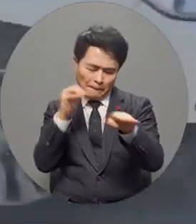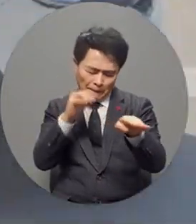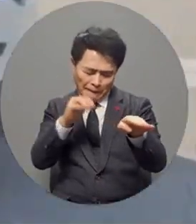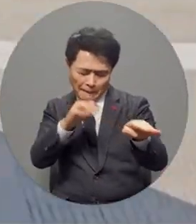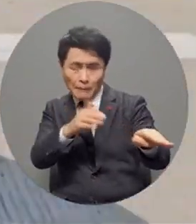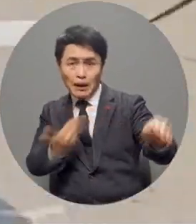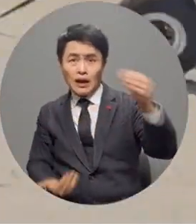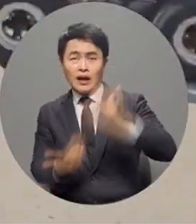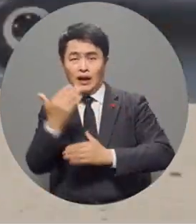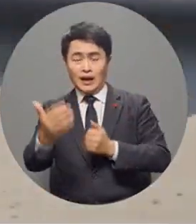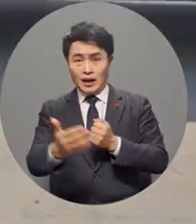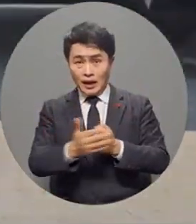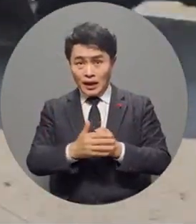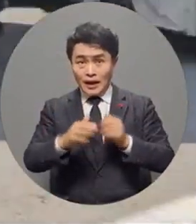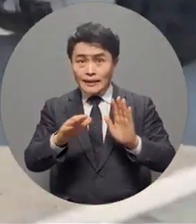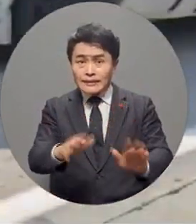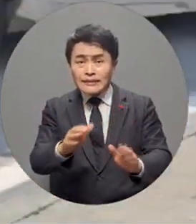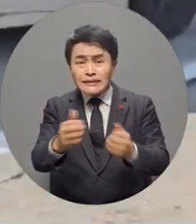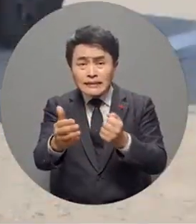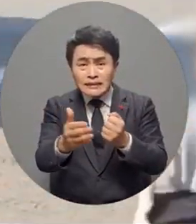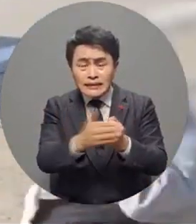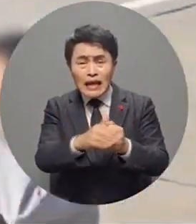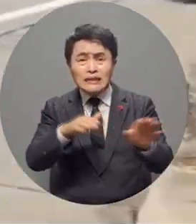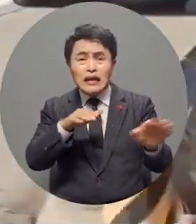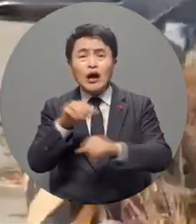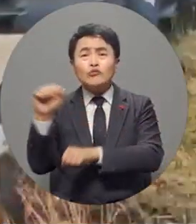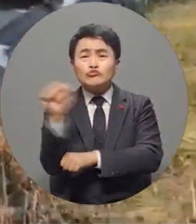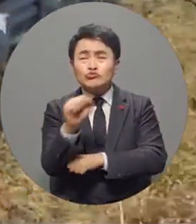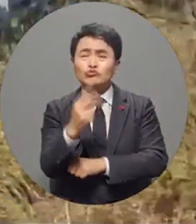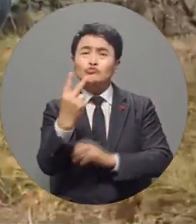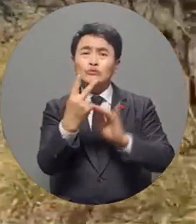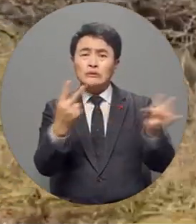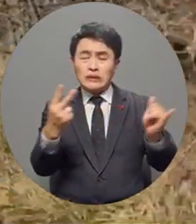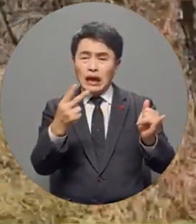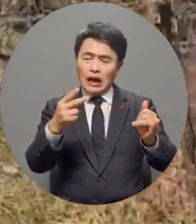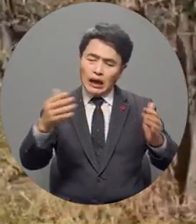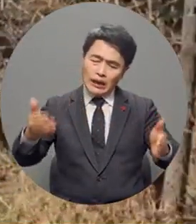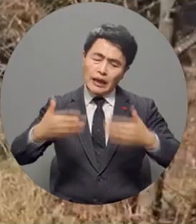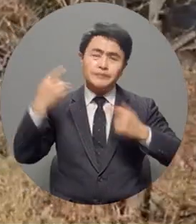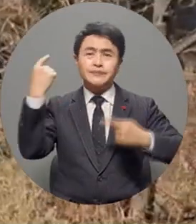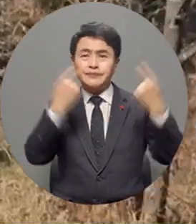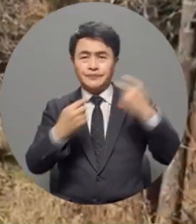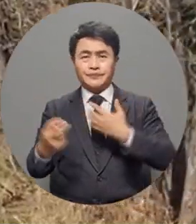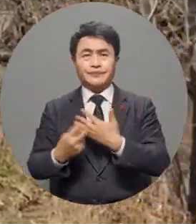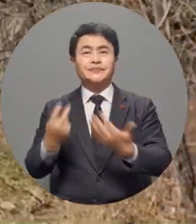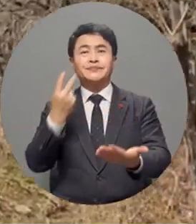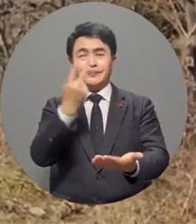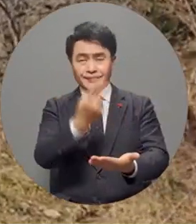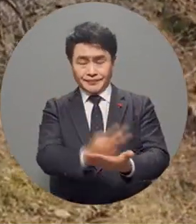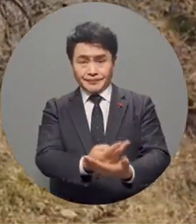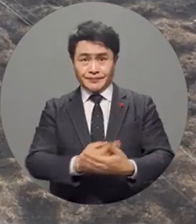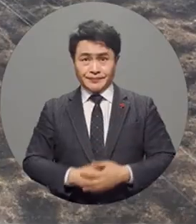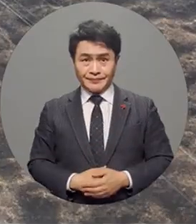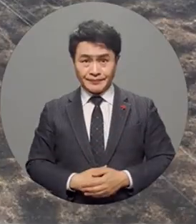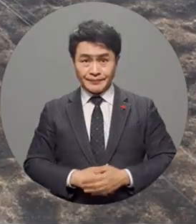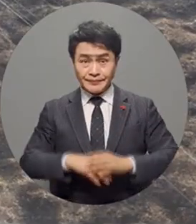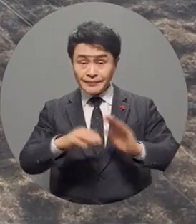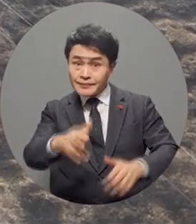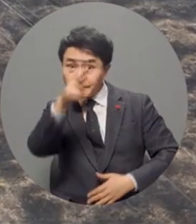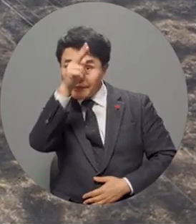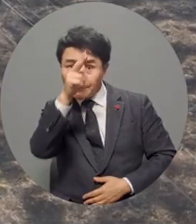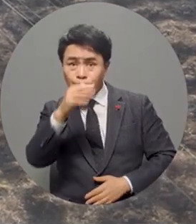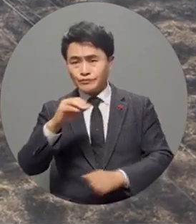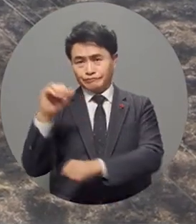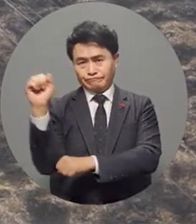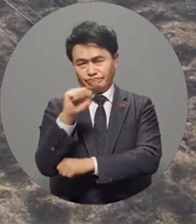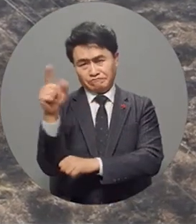사고가 났습니다. 이 사고로 차량에 타고 있던 두 명이 가벼운 부상을 입고 병원으로 옮겨졌습니다. 경찰은